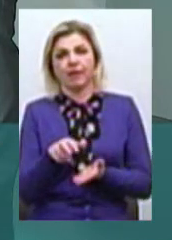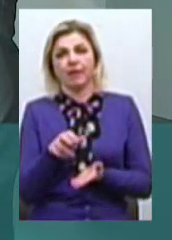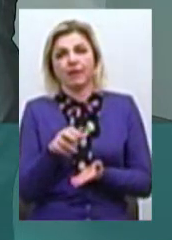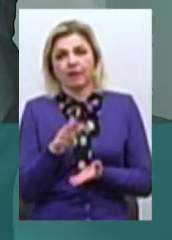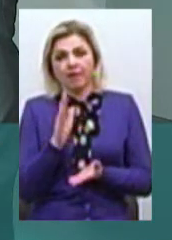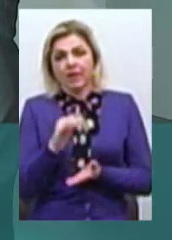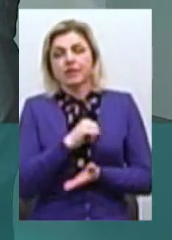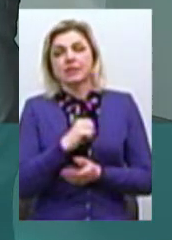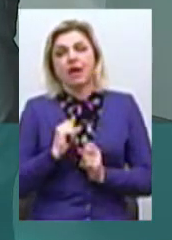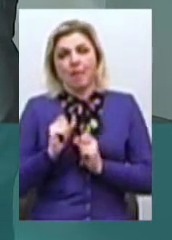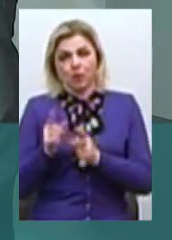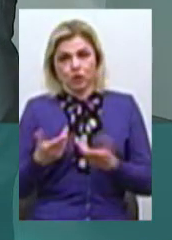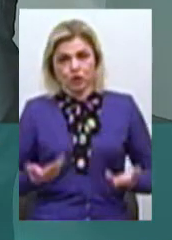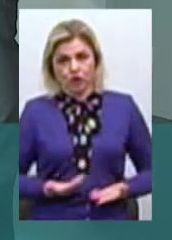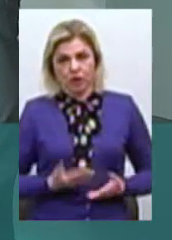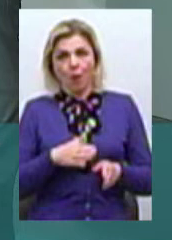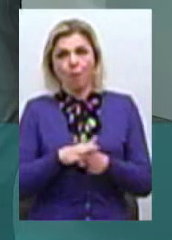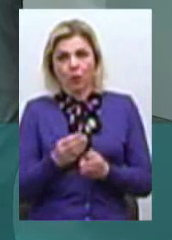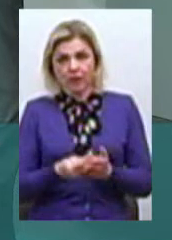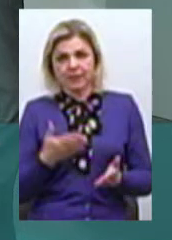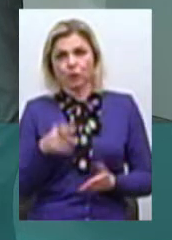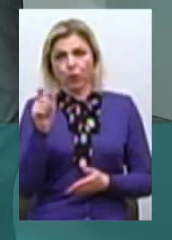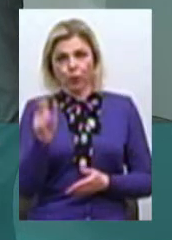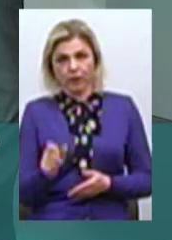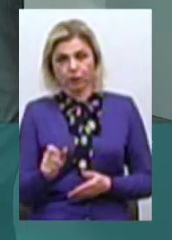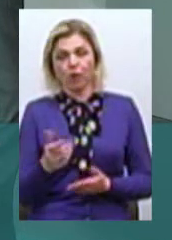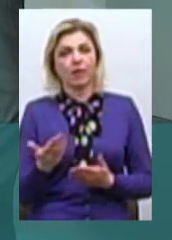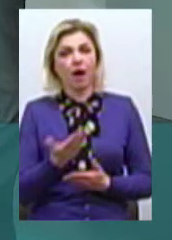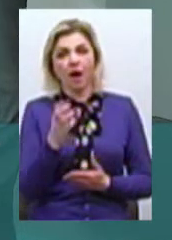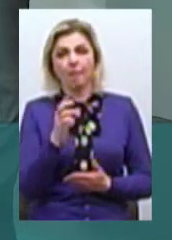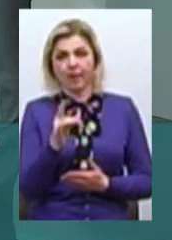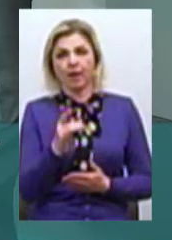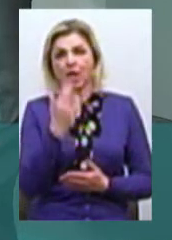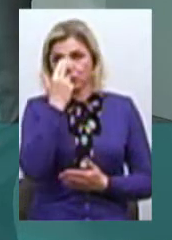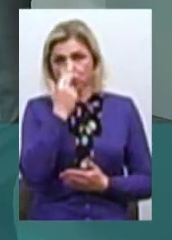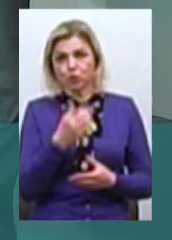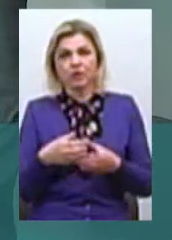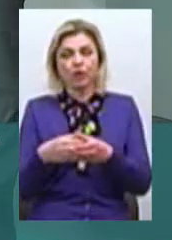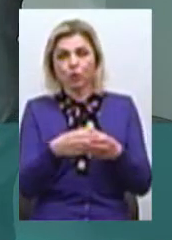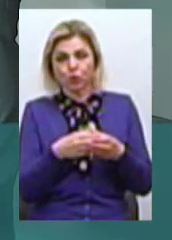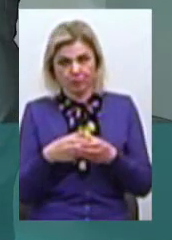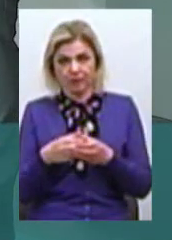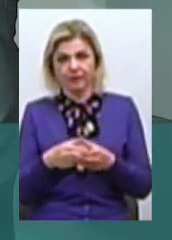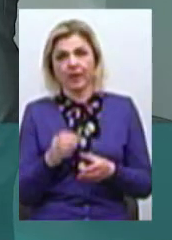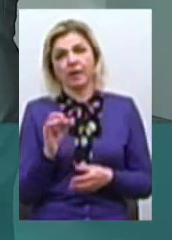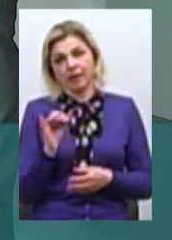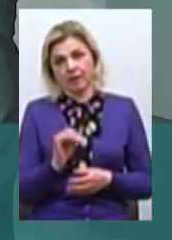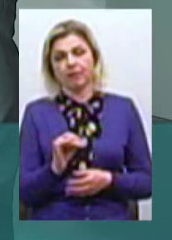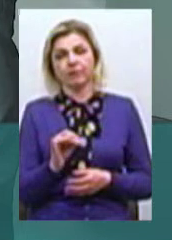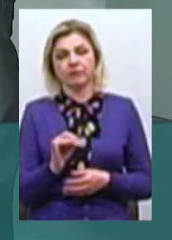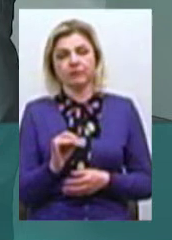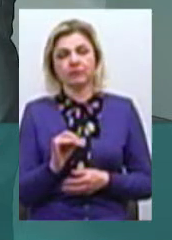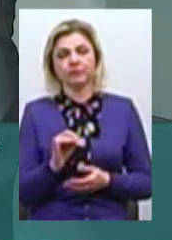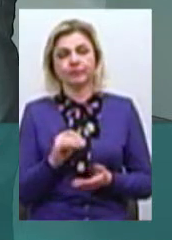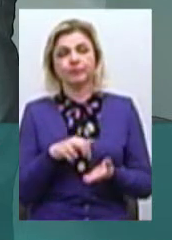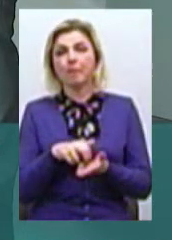вийти в самостійне життя повноцінною людиною, яка б соціалізувалася в цьому суспільстві і